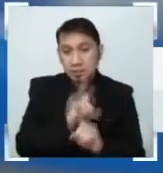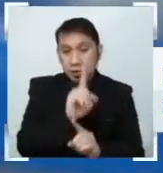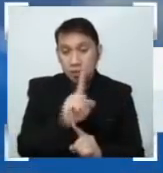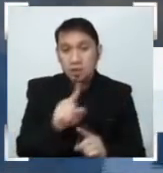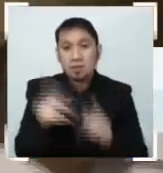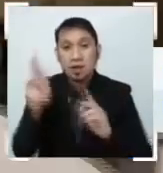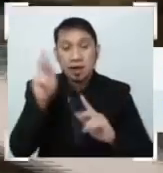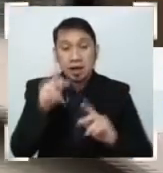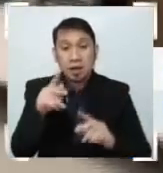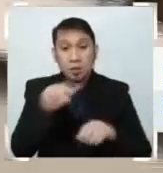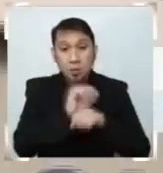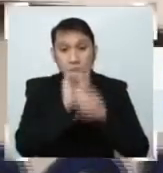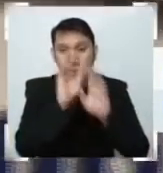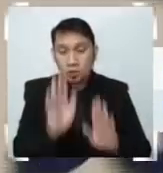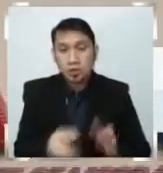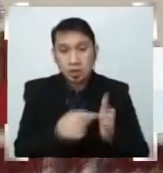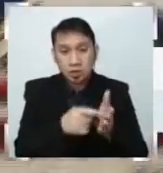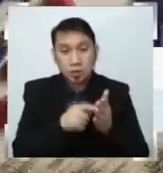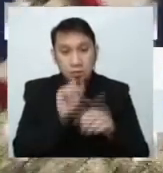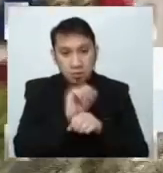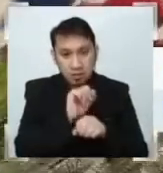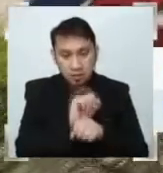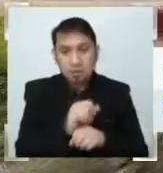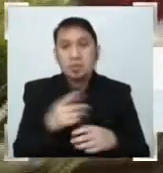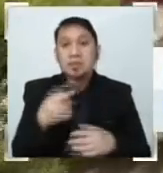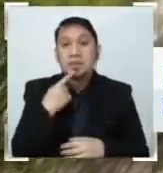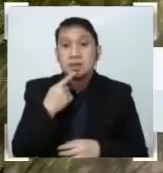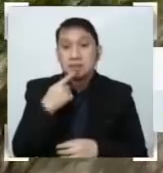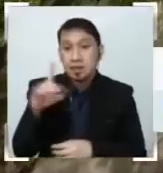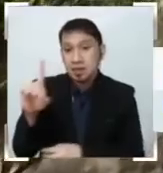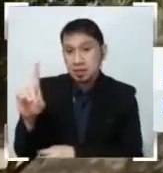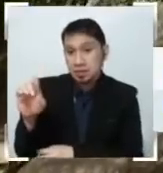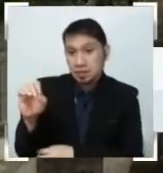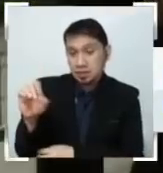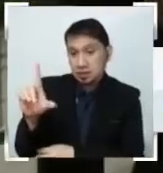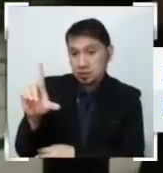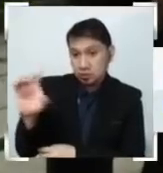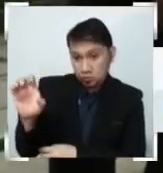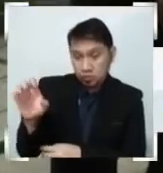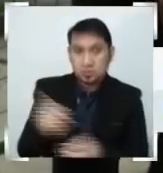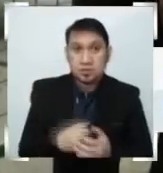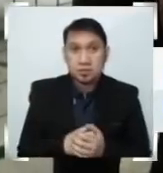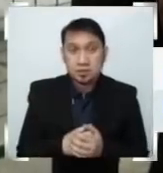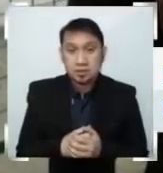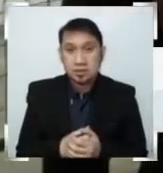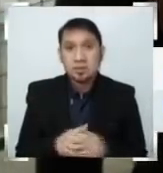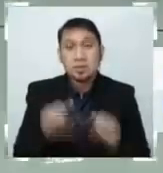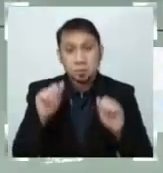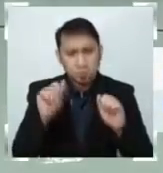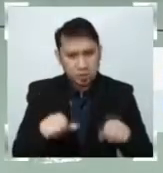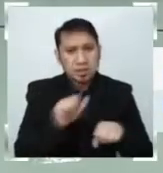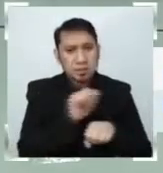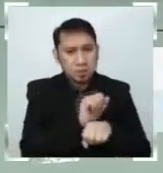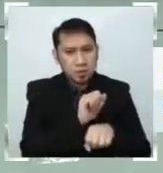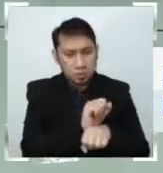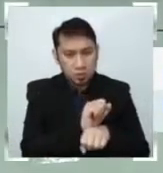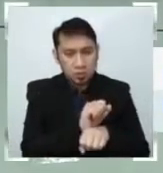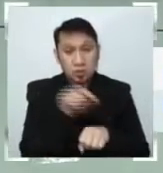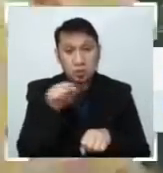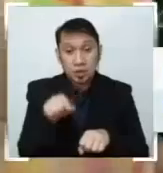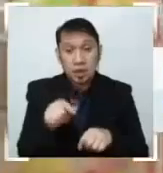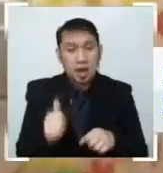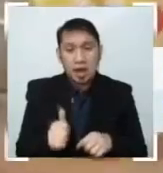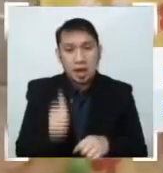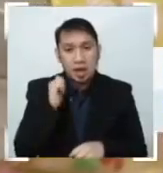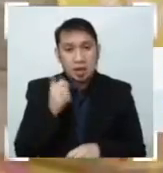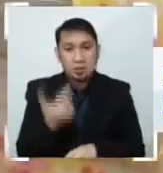pa bakunado. Ayon kay Labor Assistant Secretary Maria Teresita Cucueco, makakapagtrabaho pa rin ang mga empleyadong ayaw